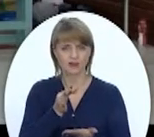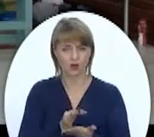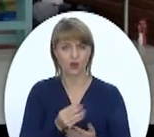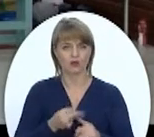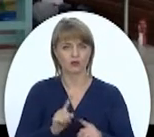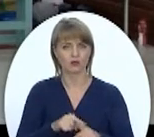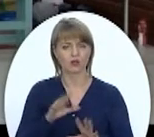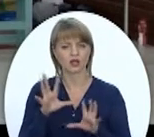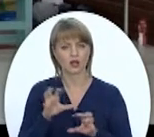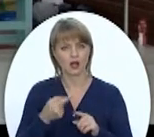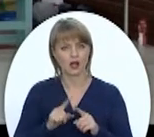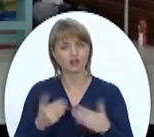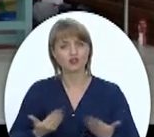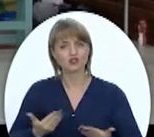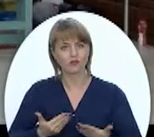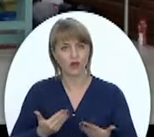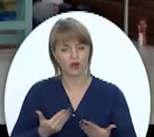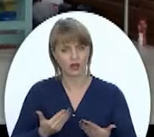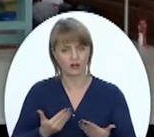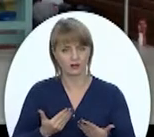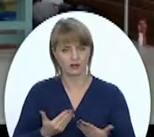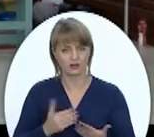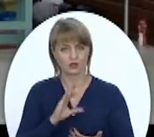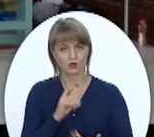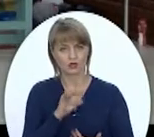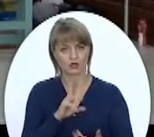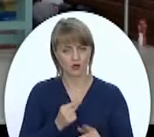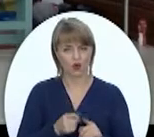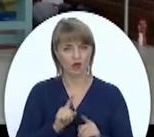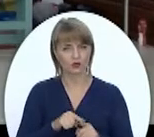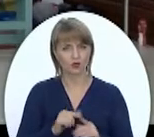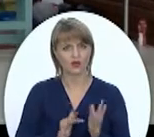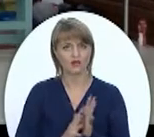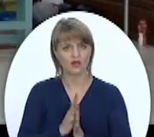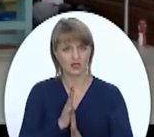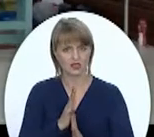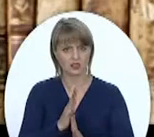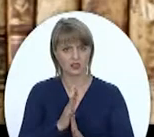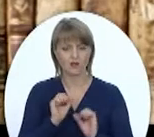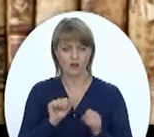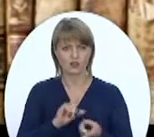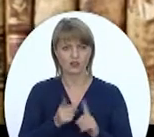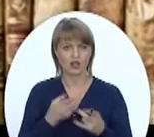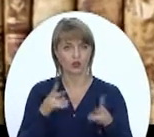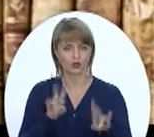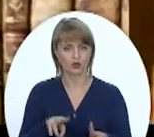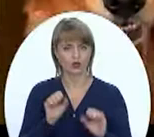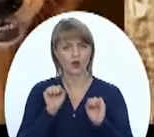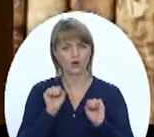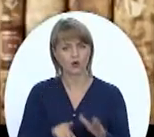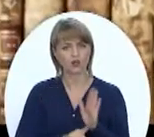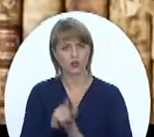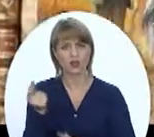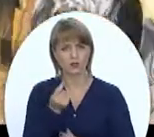что собака – это живое существо, которое вырастет и, к сожалению, может стать ненужным. Может